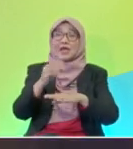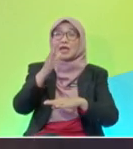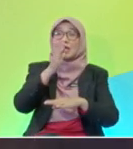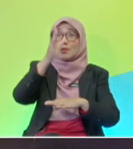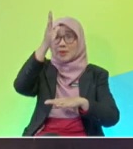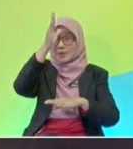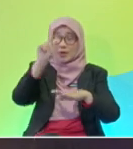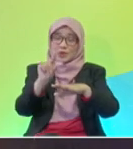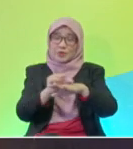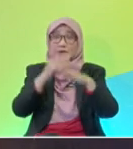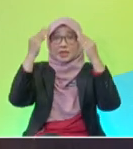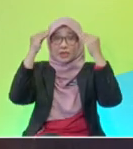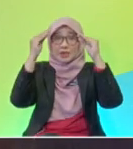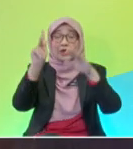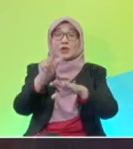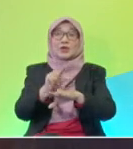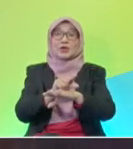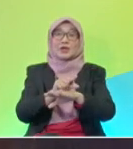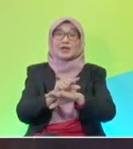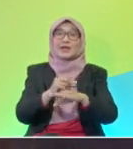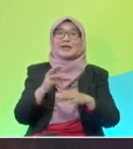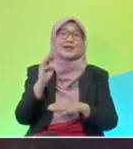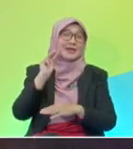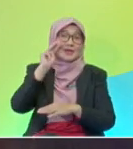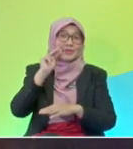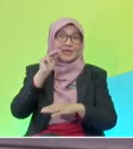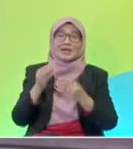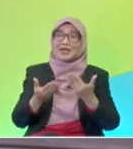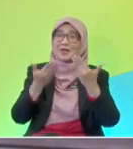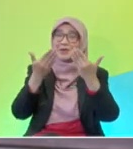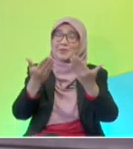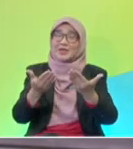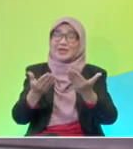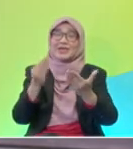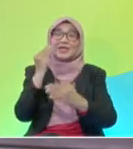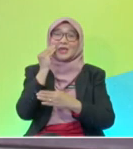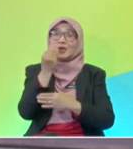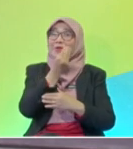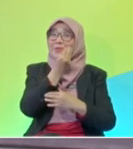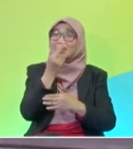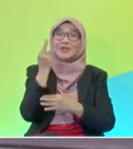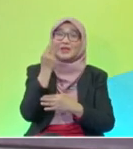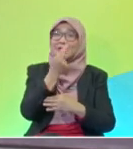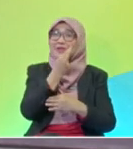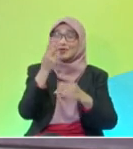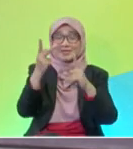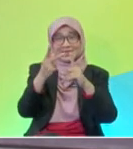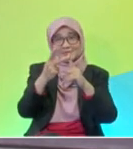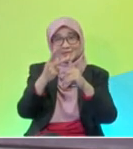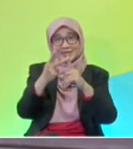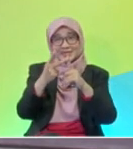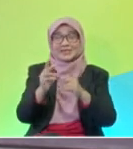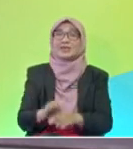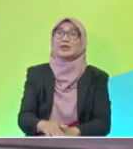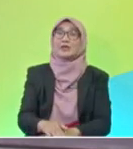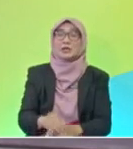Cikgu Lia lima bunga kepada murid-murid semua bunga ros merah melambangkan cinta dan kasih sayang ingat kawan-kawan semua dalam bertutur